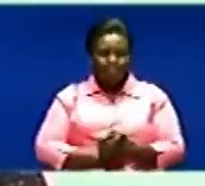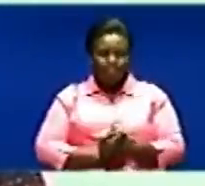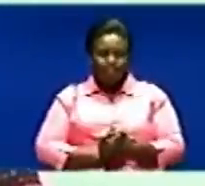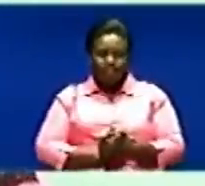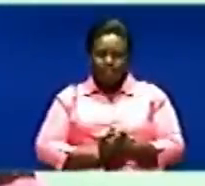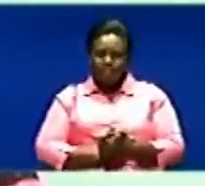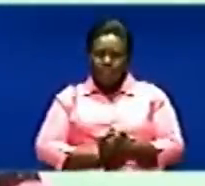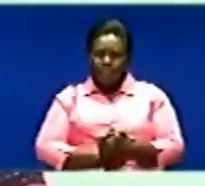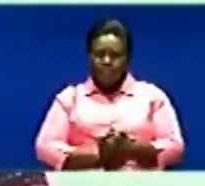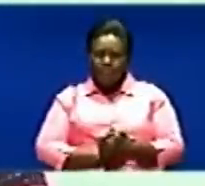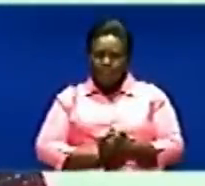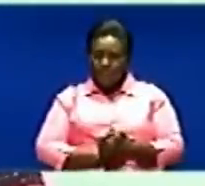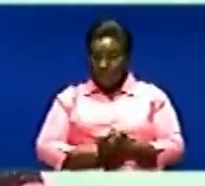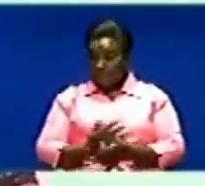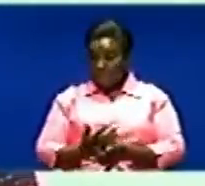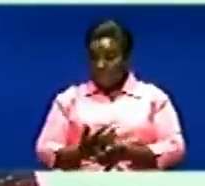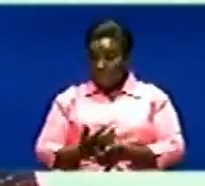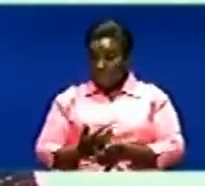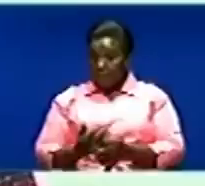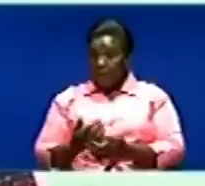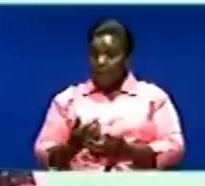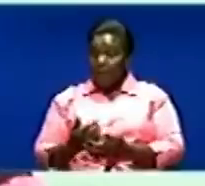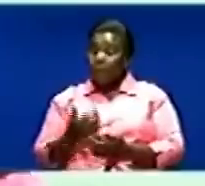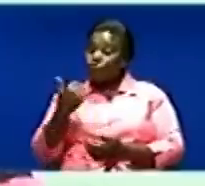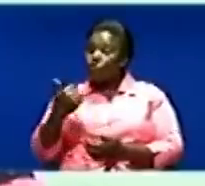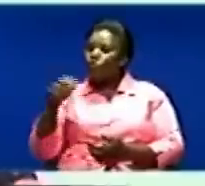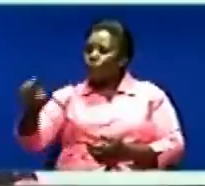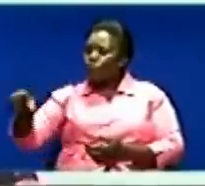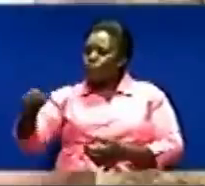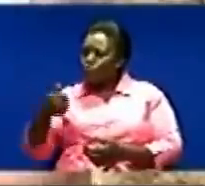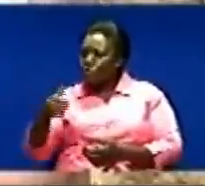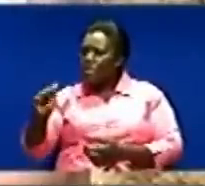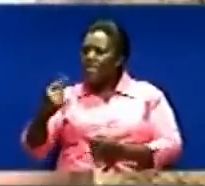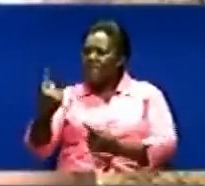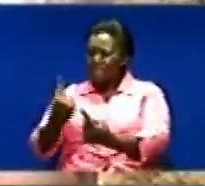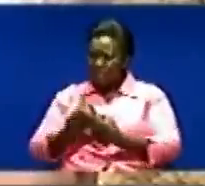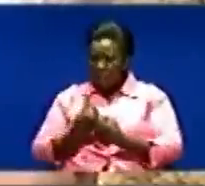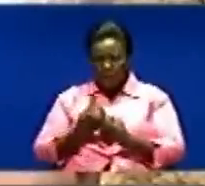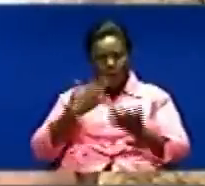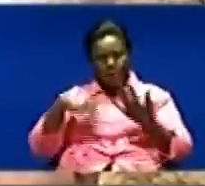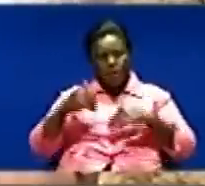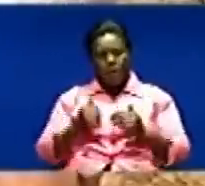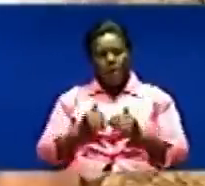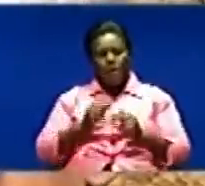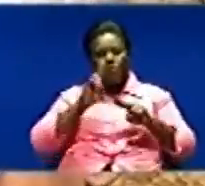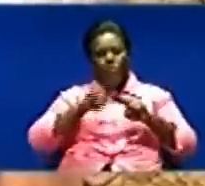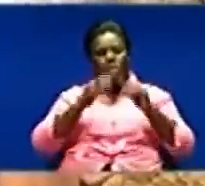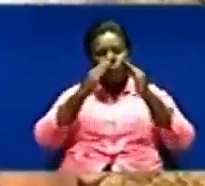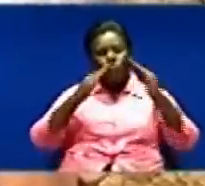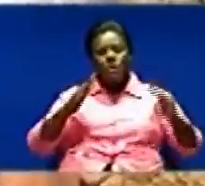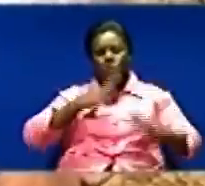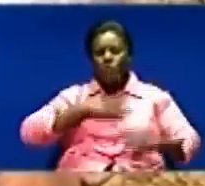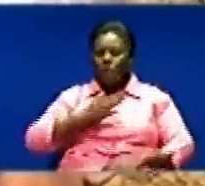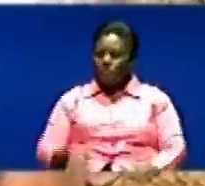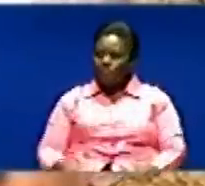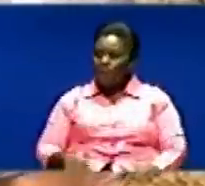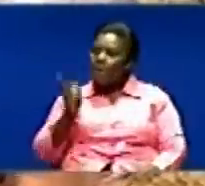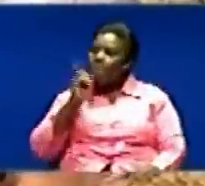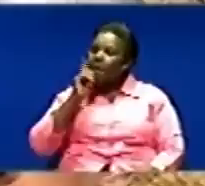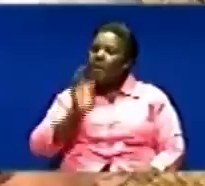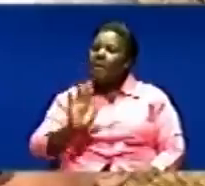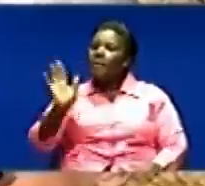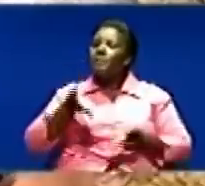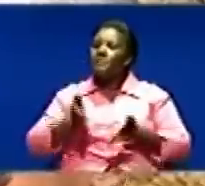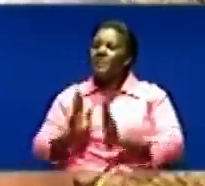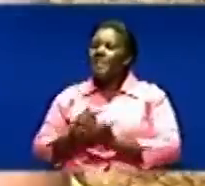Walipomrudisha mtoto alisema yuko anataka kukaa hapa. Na mimi nimekubali. Mama wa mtoto yeye anaona kufuja kwa pakacha